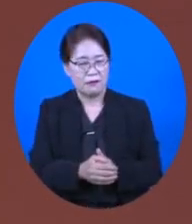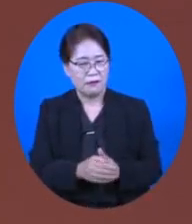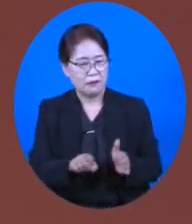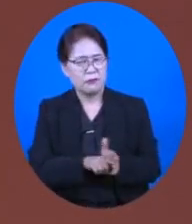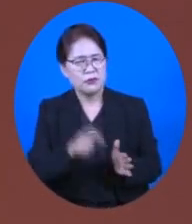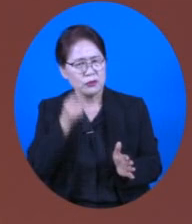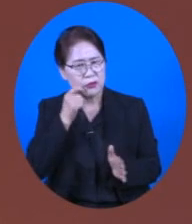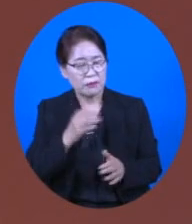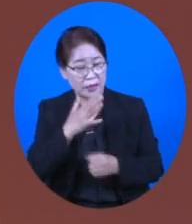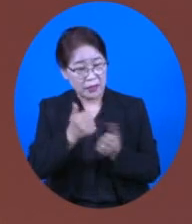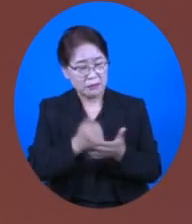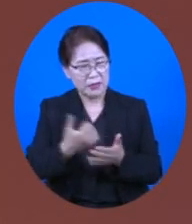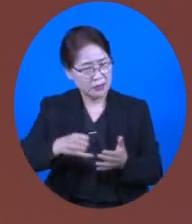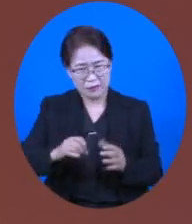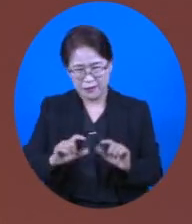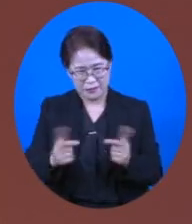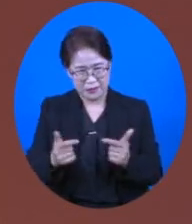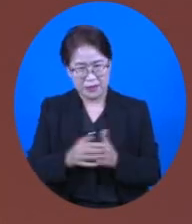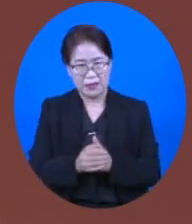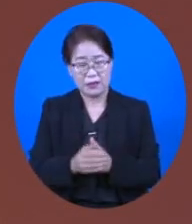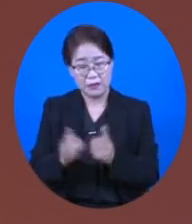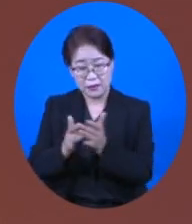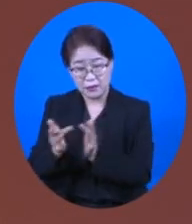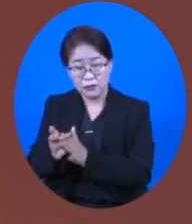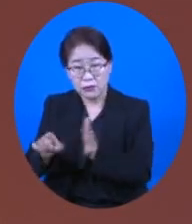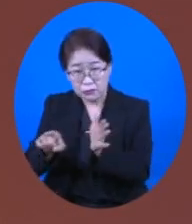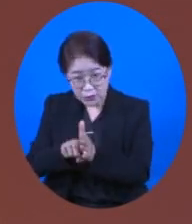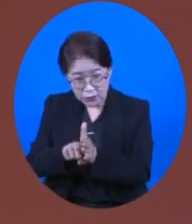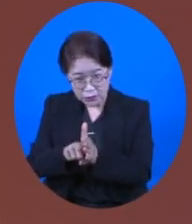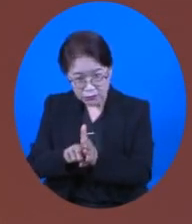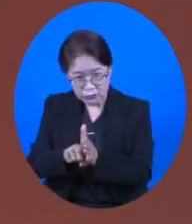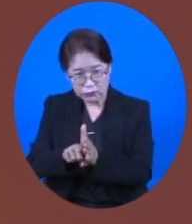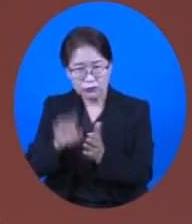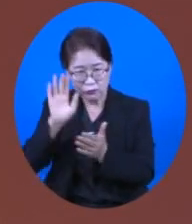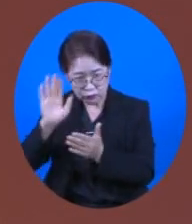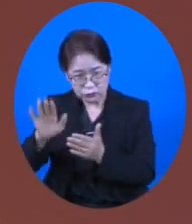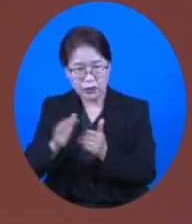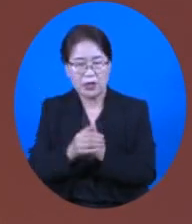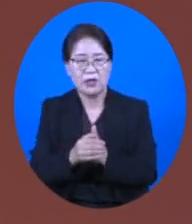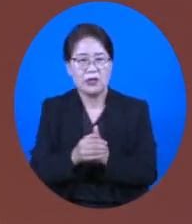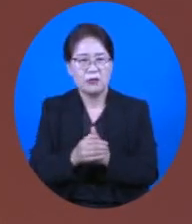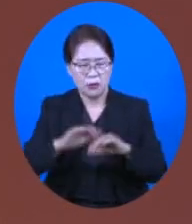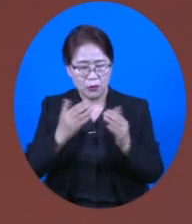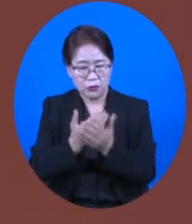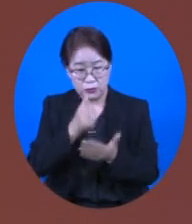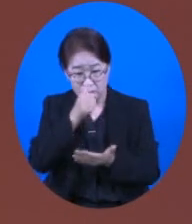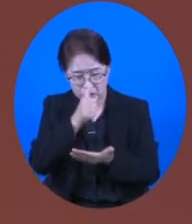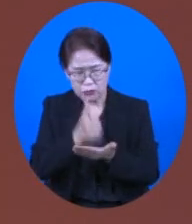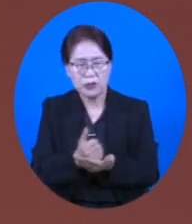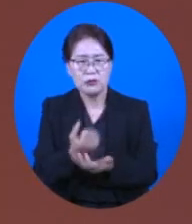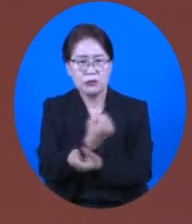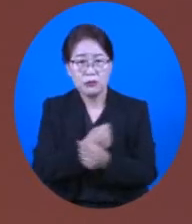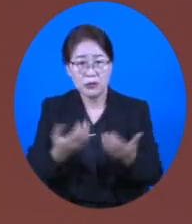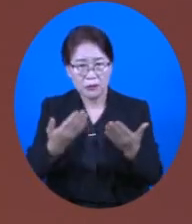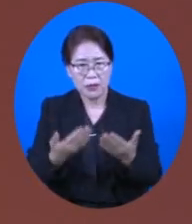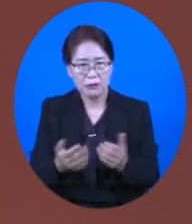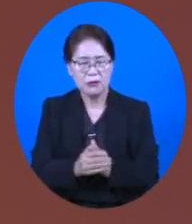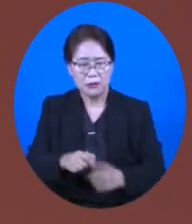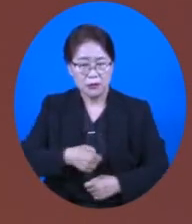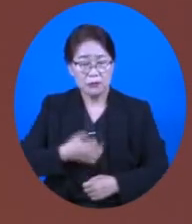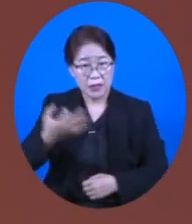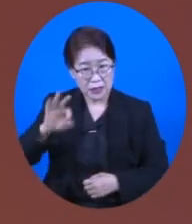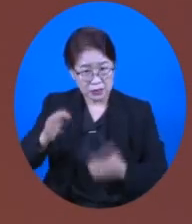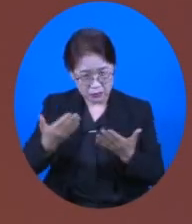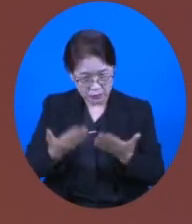아닙니다. 우리는 예수를 믿음으로 모든 죄를 용서받았고 의롭다함을 얻었고 하나님의